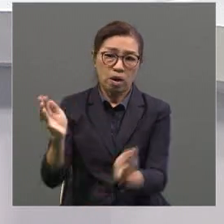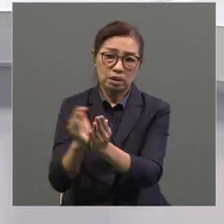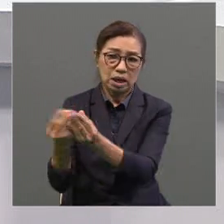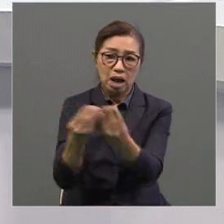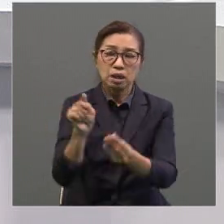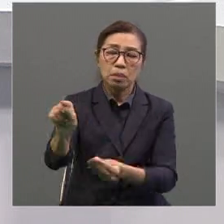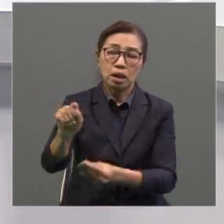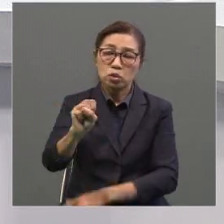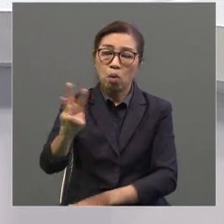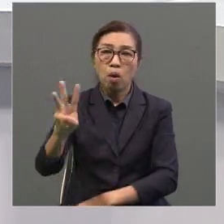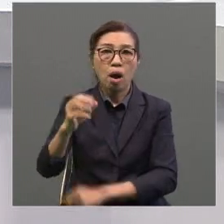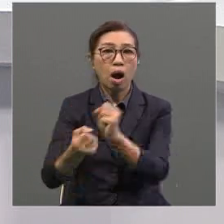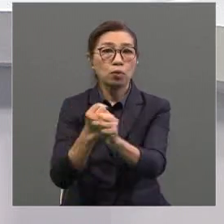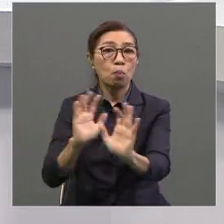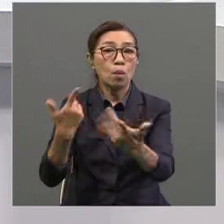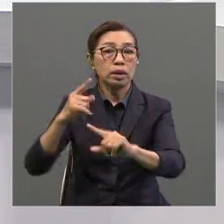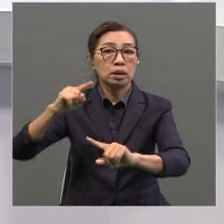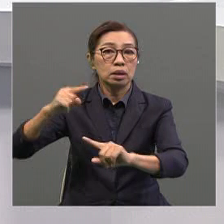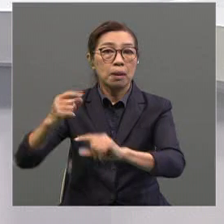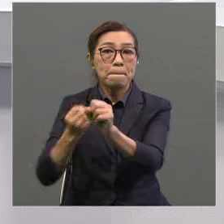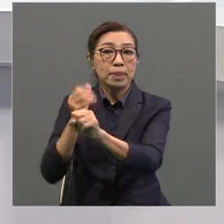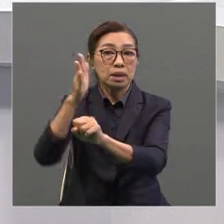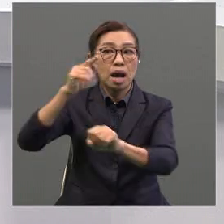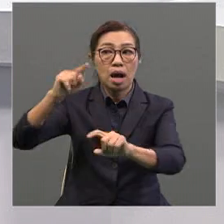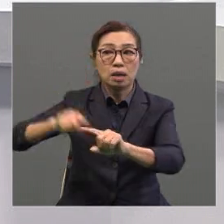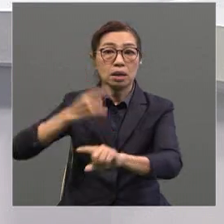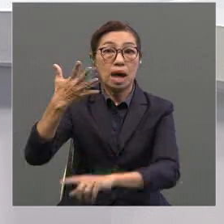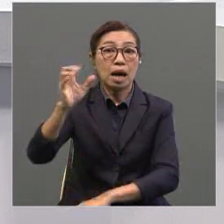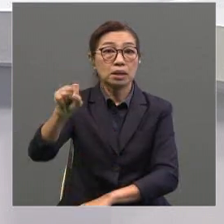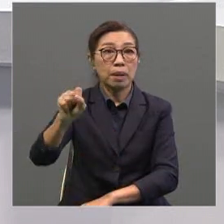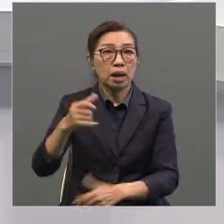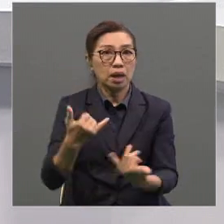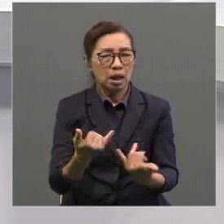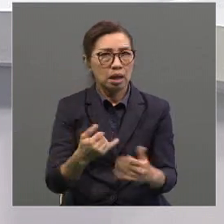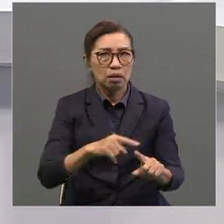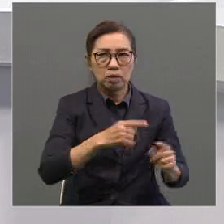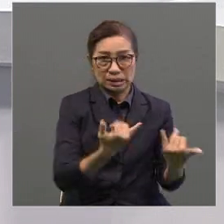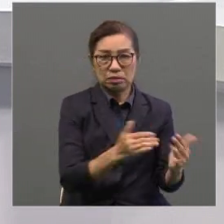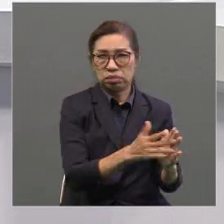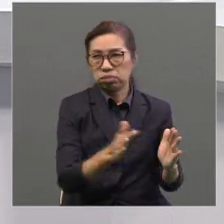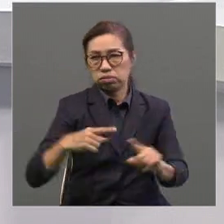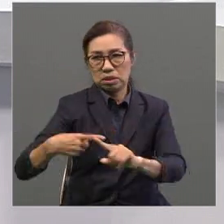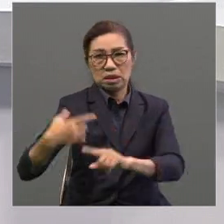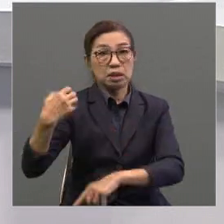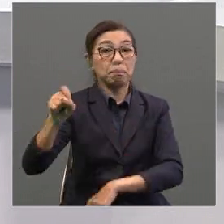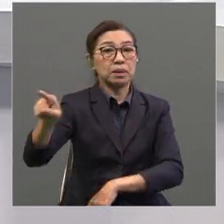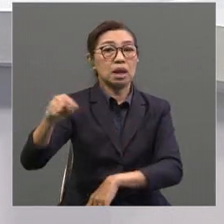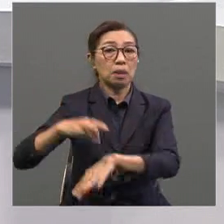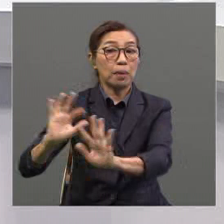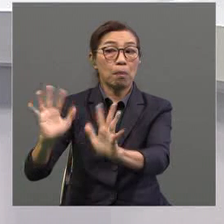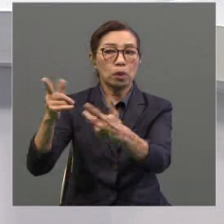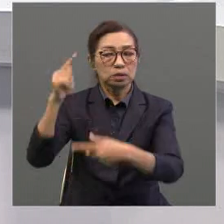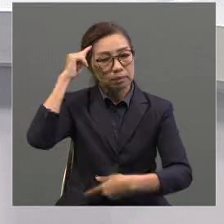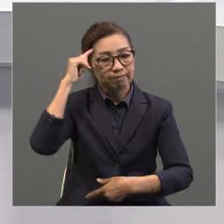เนี่ยจะหมดอายุก็คือพฤษภาคมปีหน้าถ้านับดูคร่าวๆนะคะตัวเลขกลมๆเนี่ยก็ประมาณ 10เดือนด้วยกันเพราะฉะนั้นเนี่ย